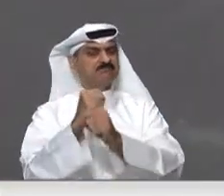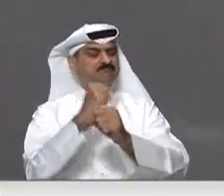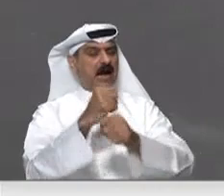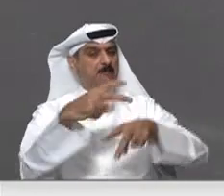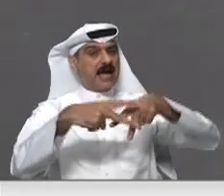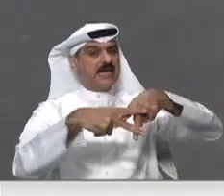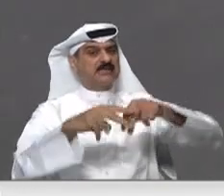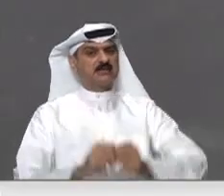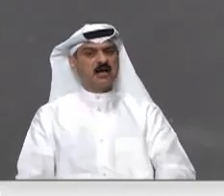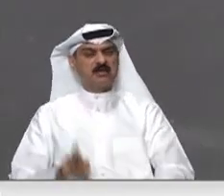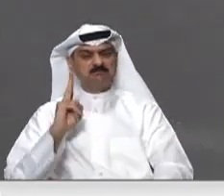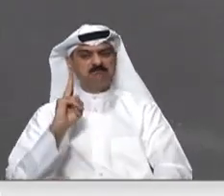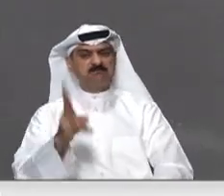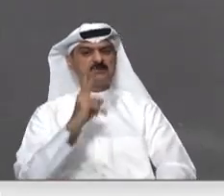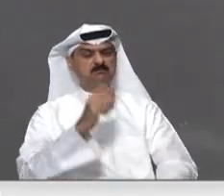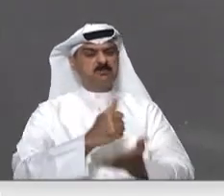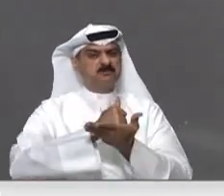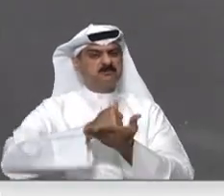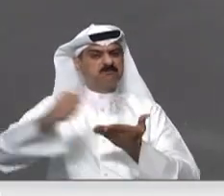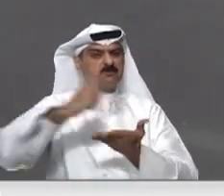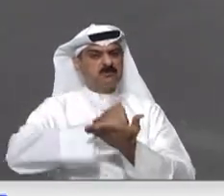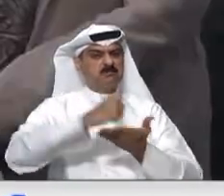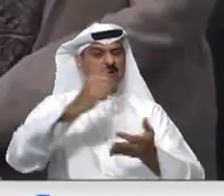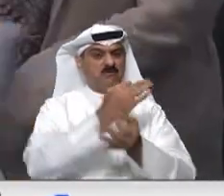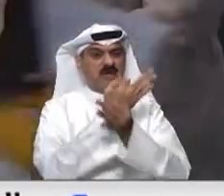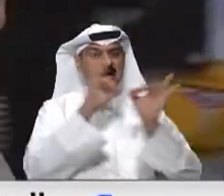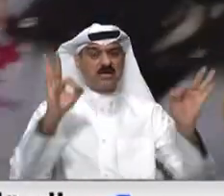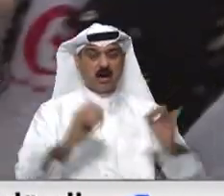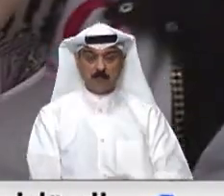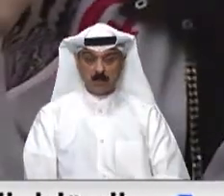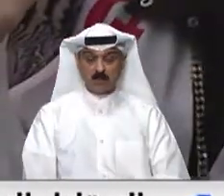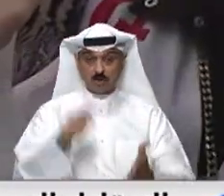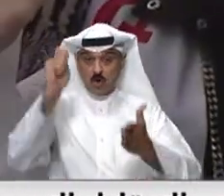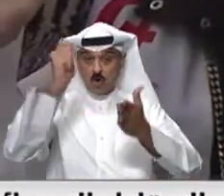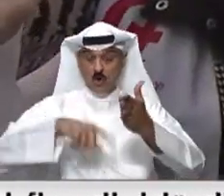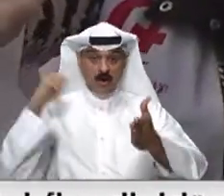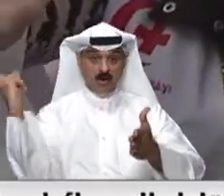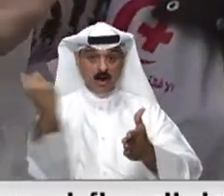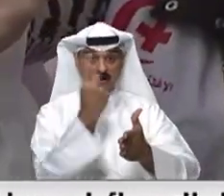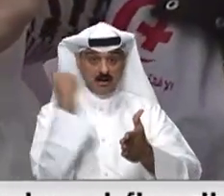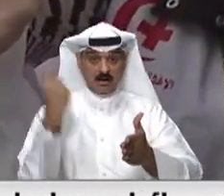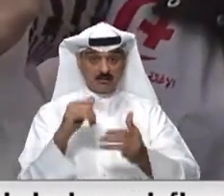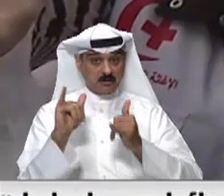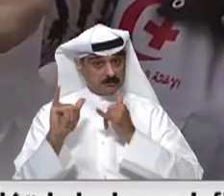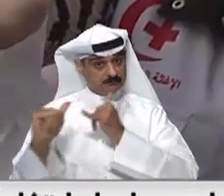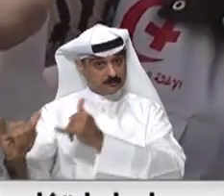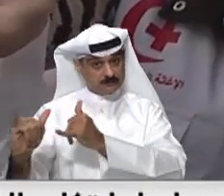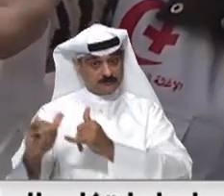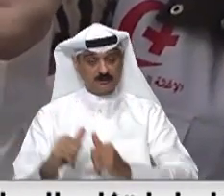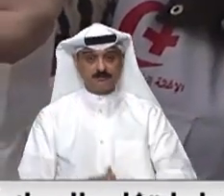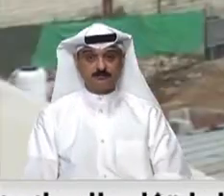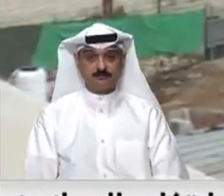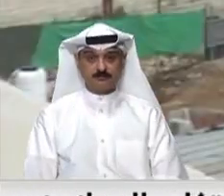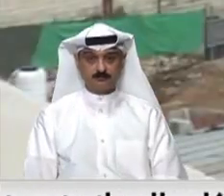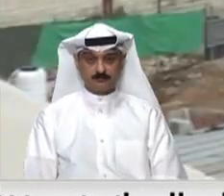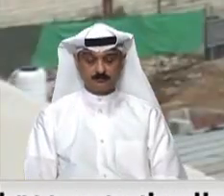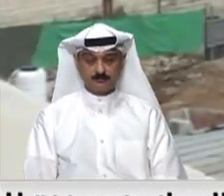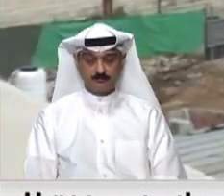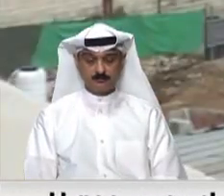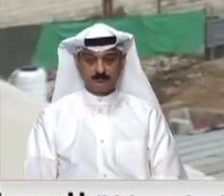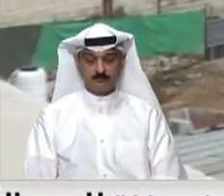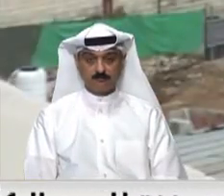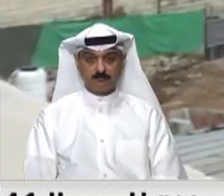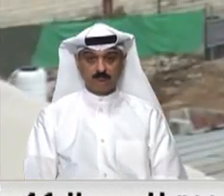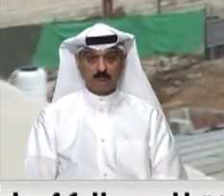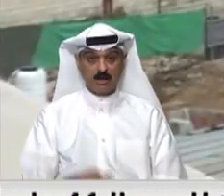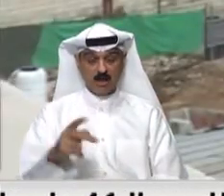من عمليات الإبادة الجماعية ورفضه لتطبيق القرارات الدولية والالتزام بها. في ظل استمرار